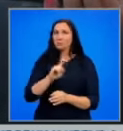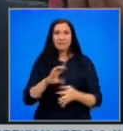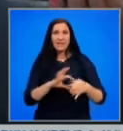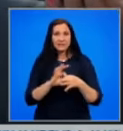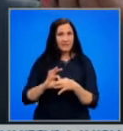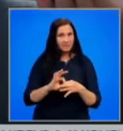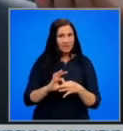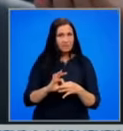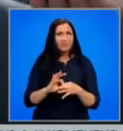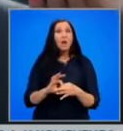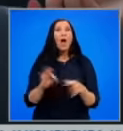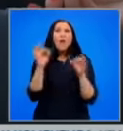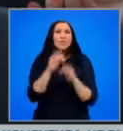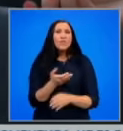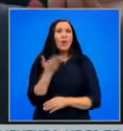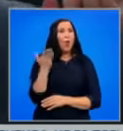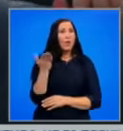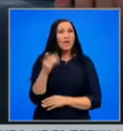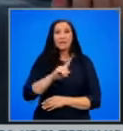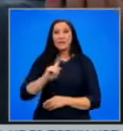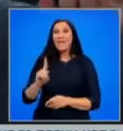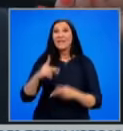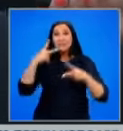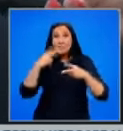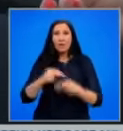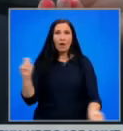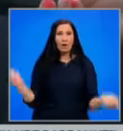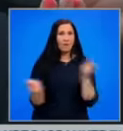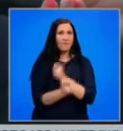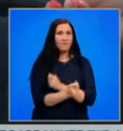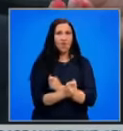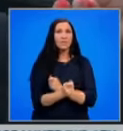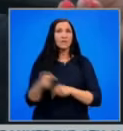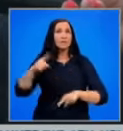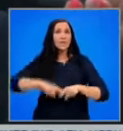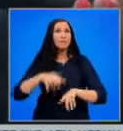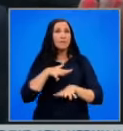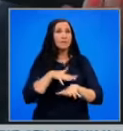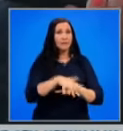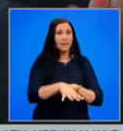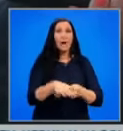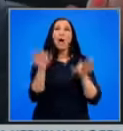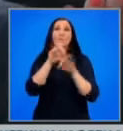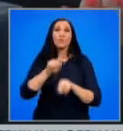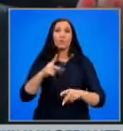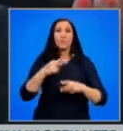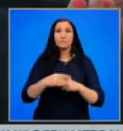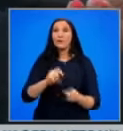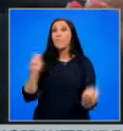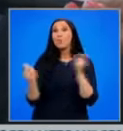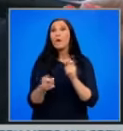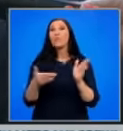зависимости, а никой от тях да не спира реформата в съдебната система, никой да не спира промяната